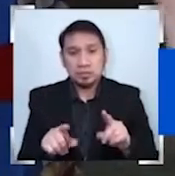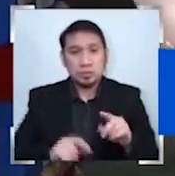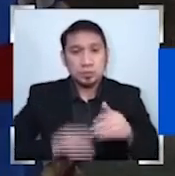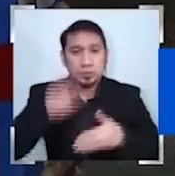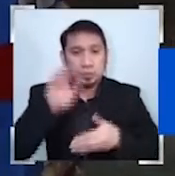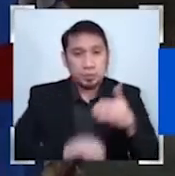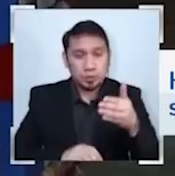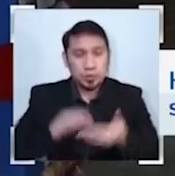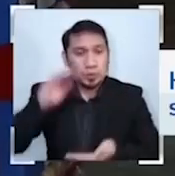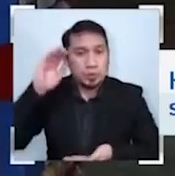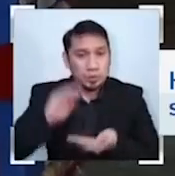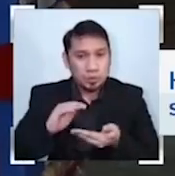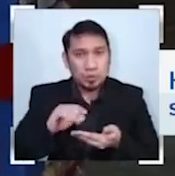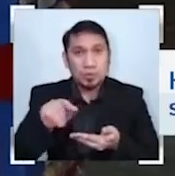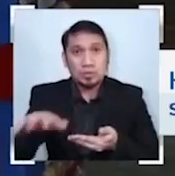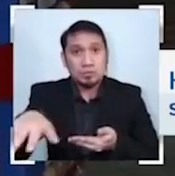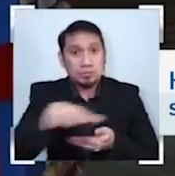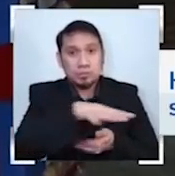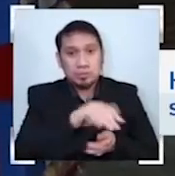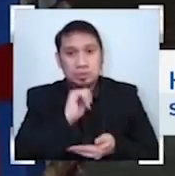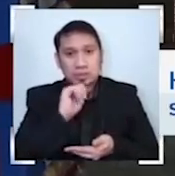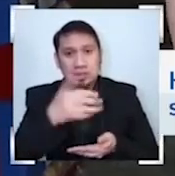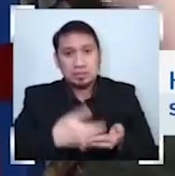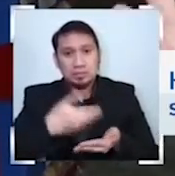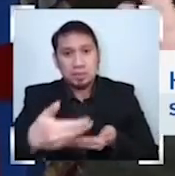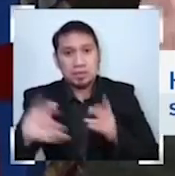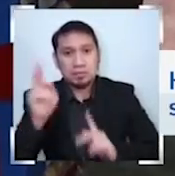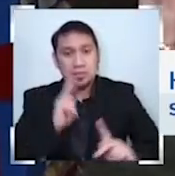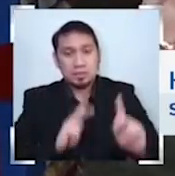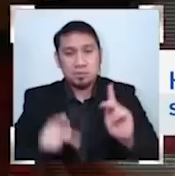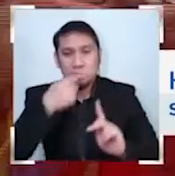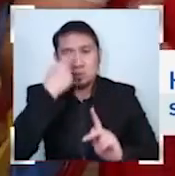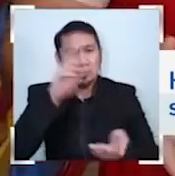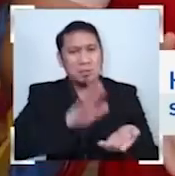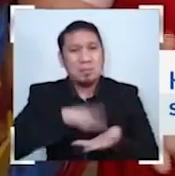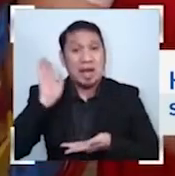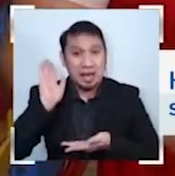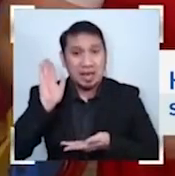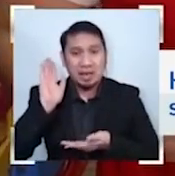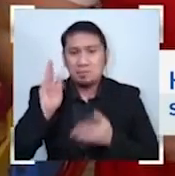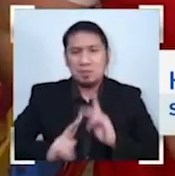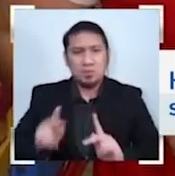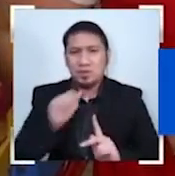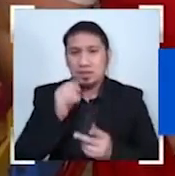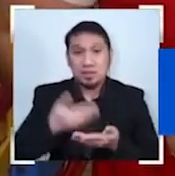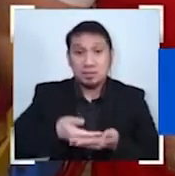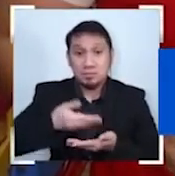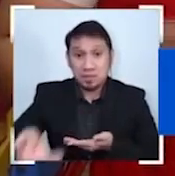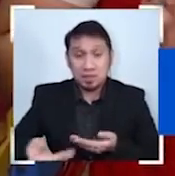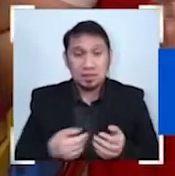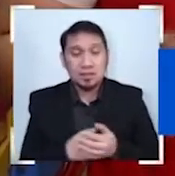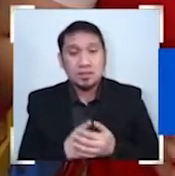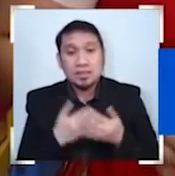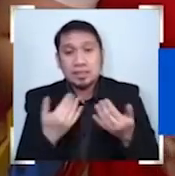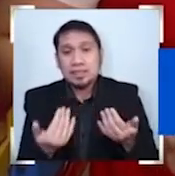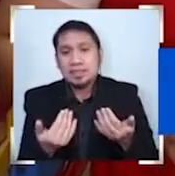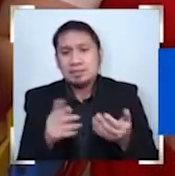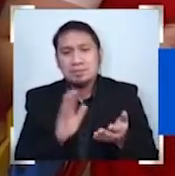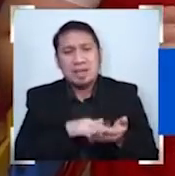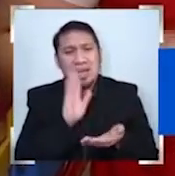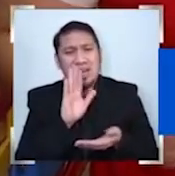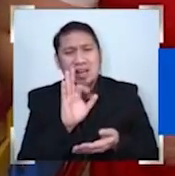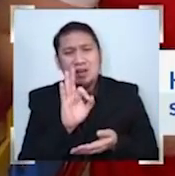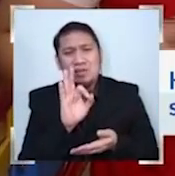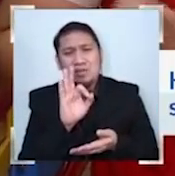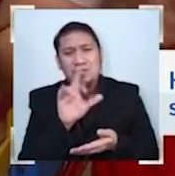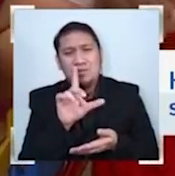na bumibili sa amin ang mga tao dahil nagtaas kami ng presyo. Bukod sa mataas na presyo ng harina, tumataas din ang presyo ng